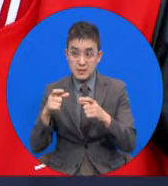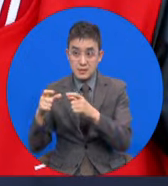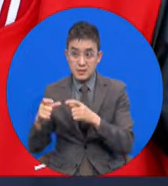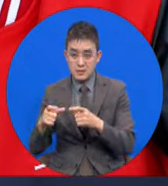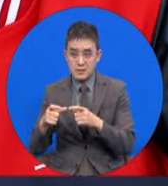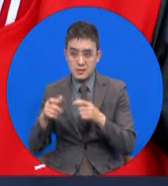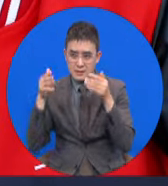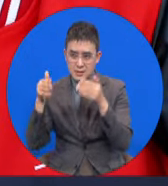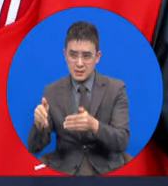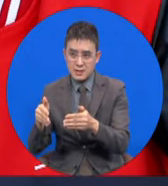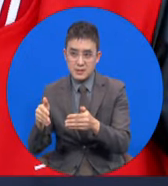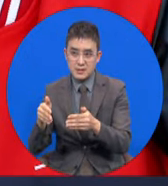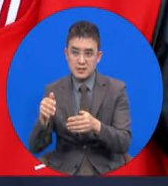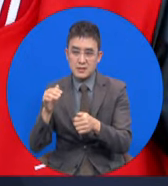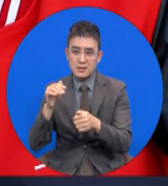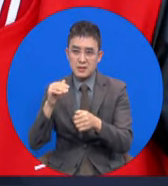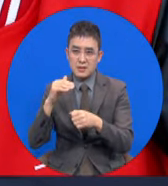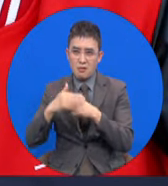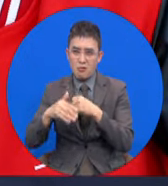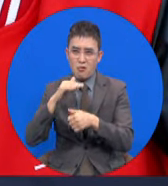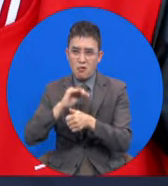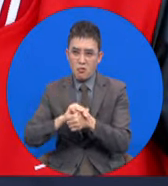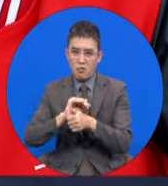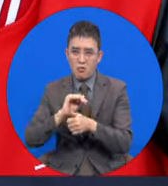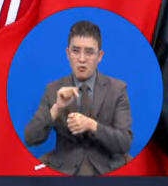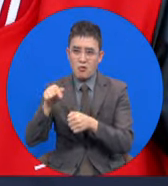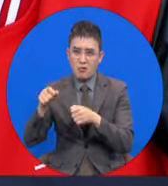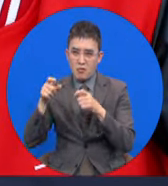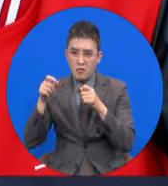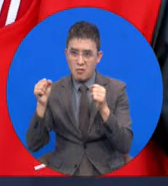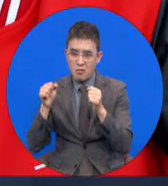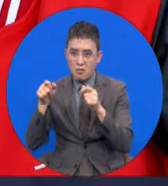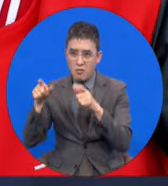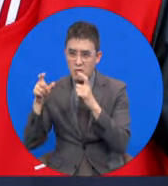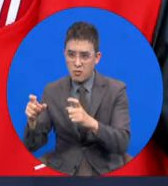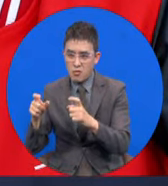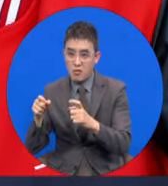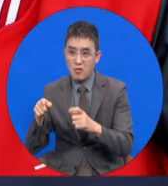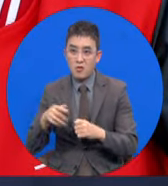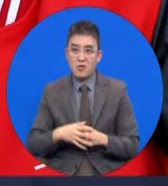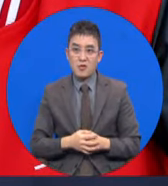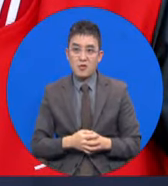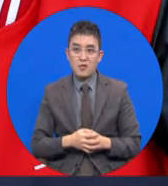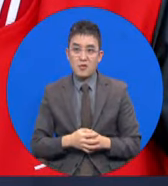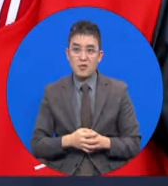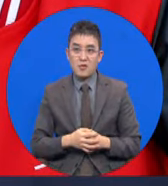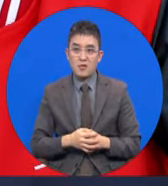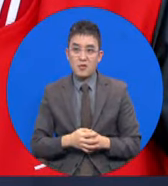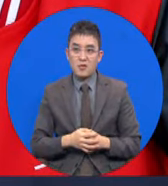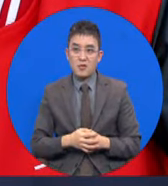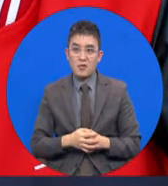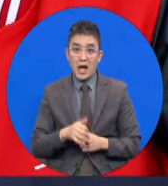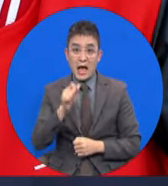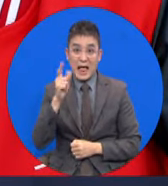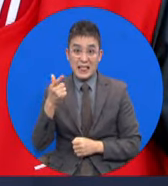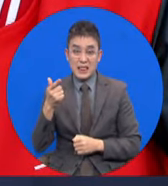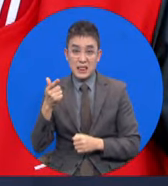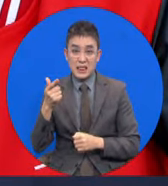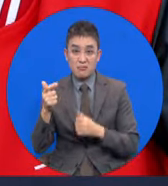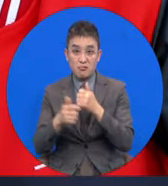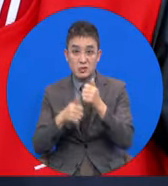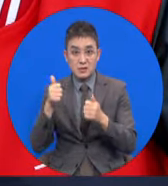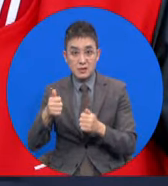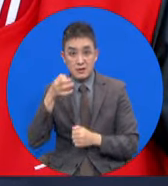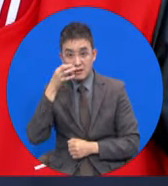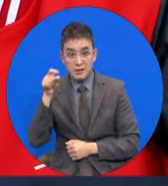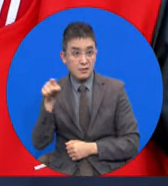약 70%가 수도권에 집중돼 있는데 지금 지원을 한동훈 비대위원장이 훨씬 더 많이 갔군요. 2배 이상, 정혁준